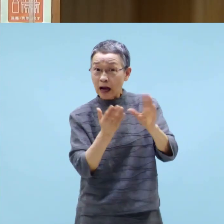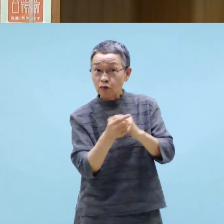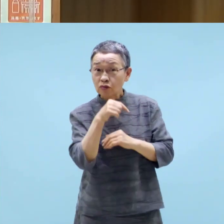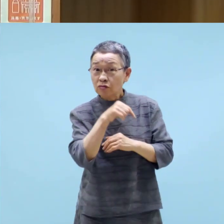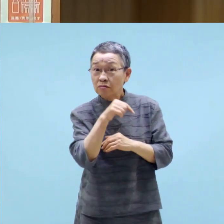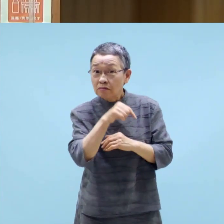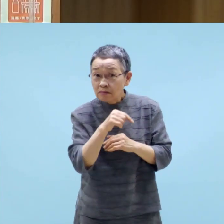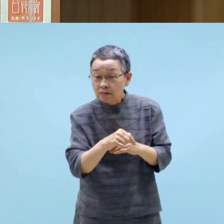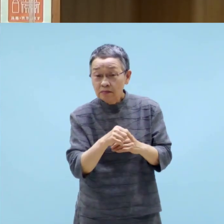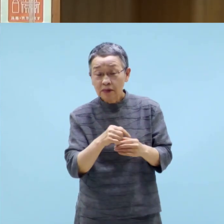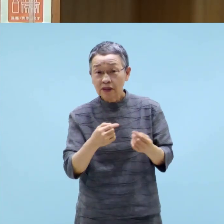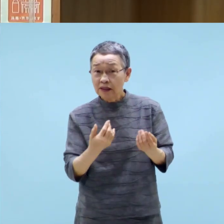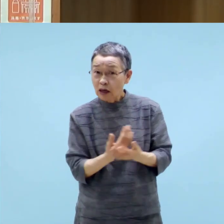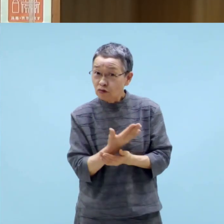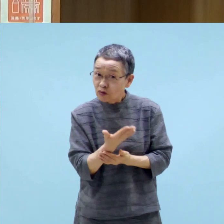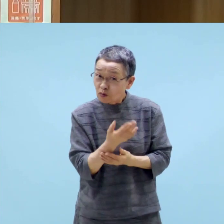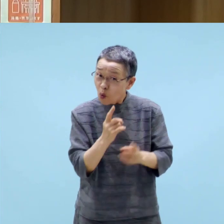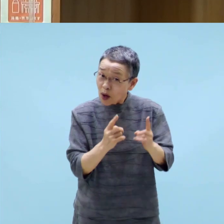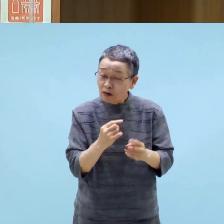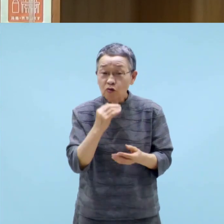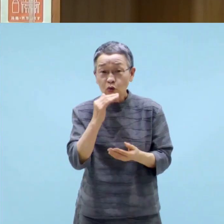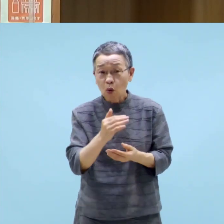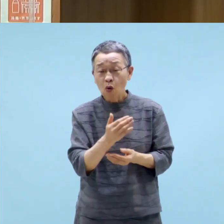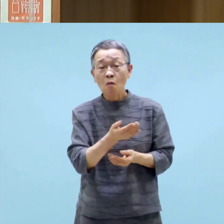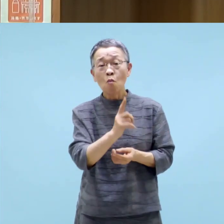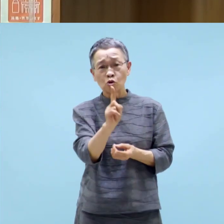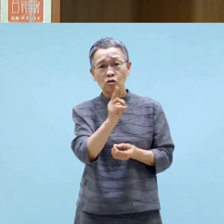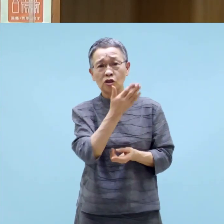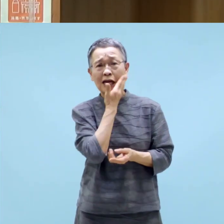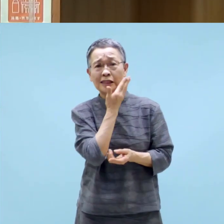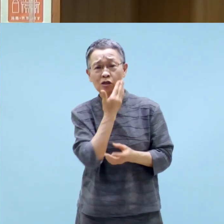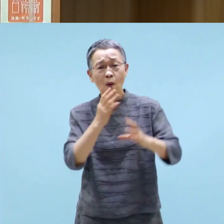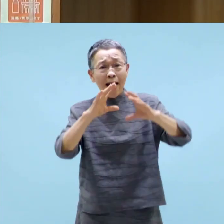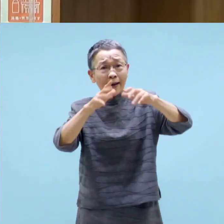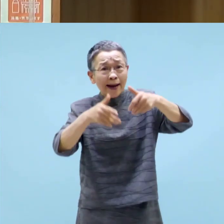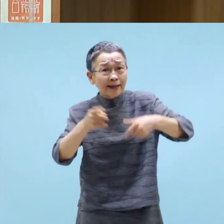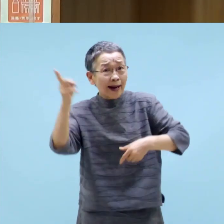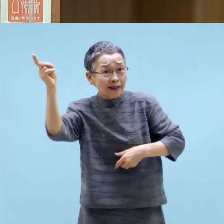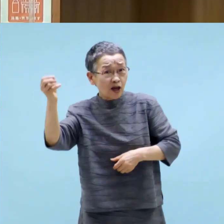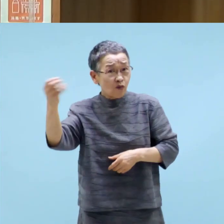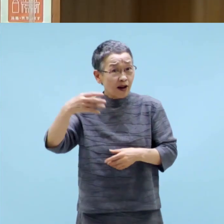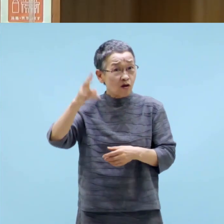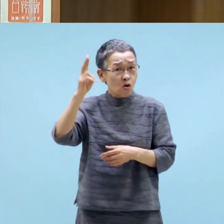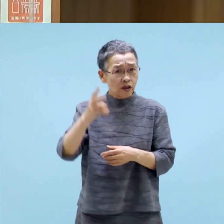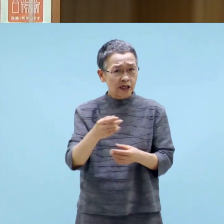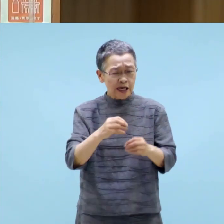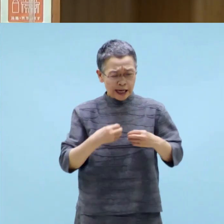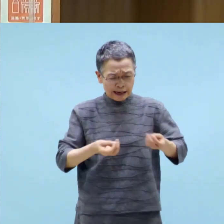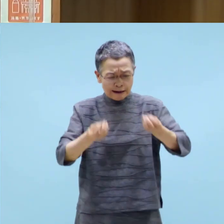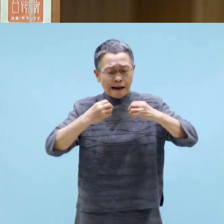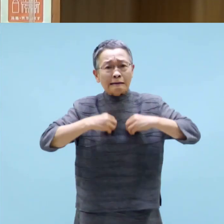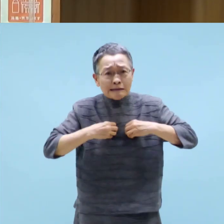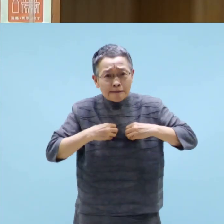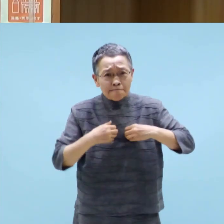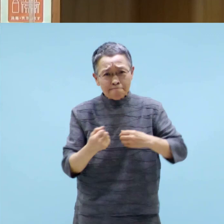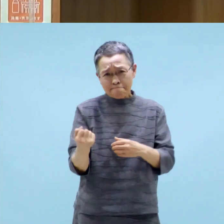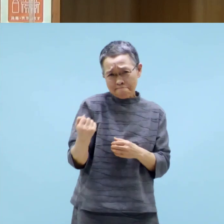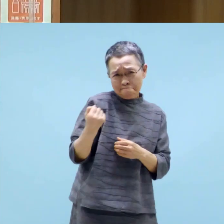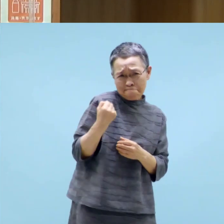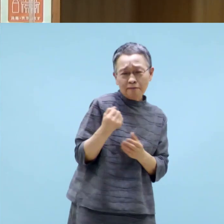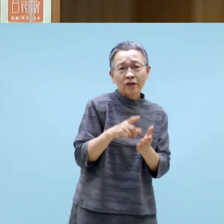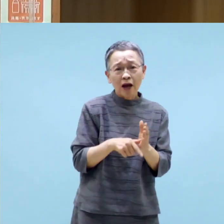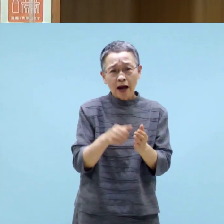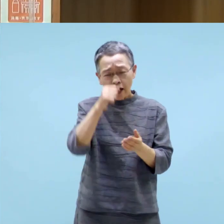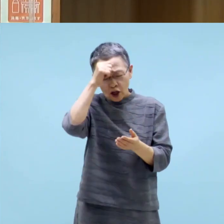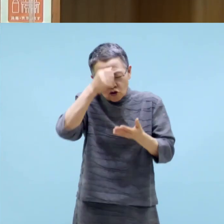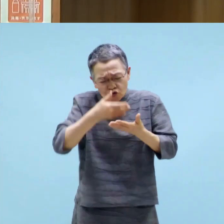るんですが、もう一つ重要なのは、要は海外で言われているように感染の力が強いのかとか重症化しやすいの